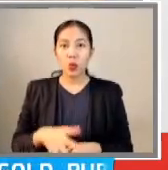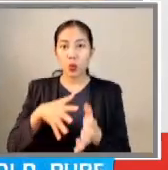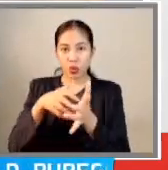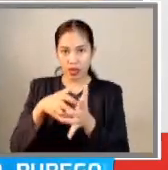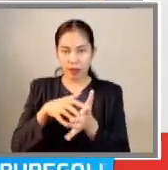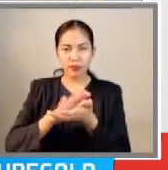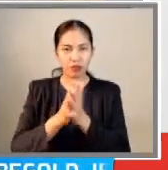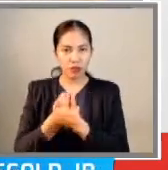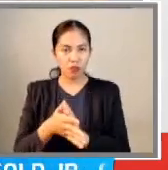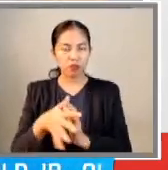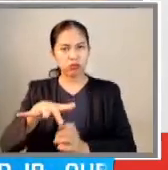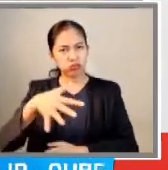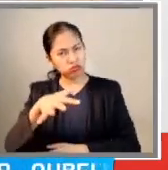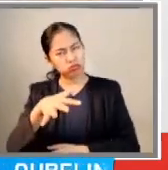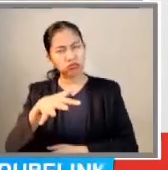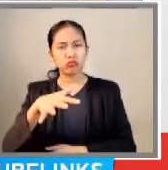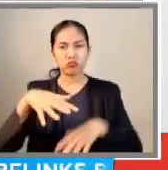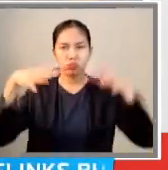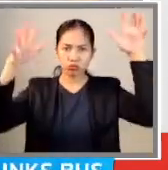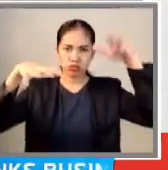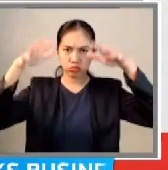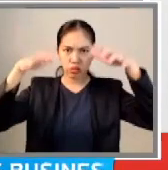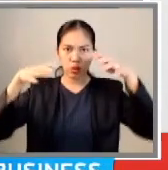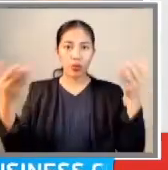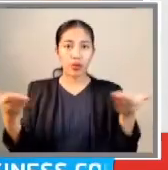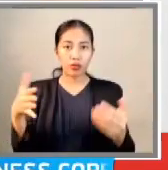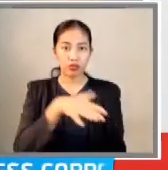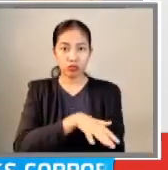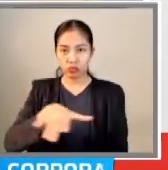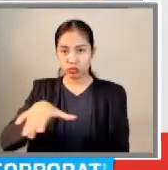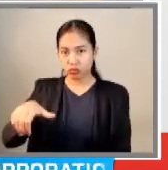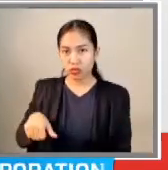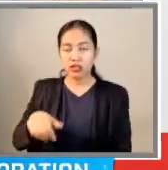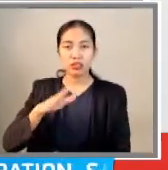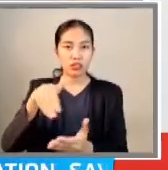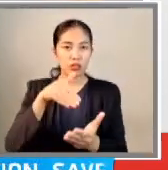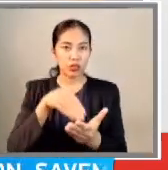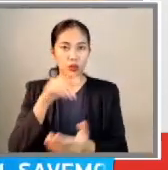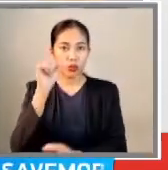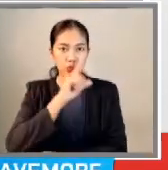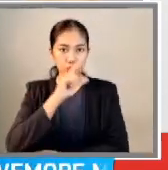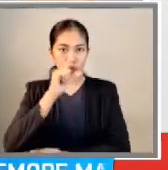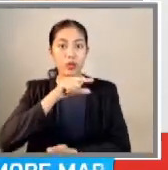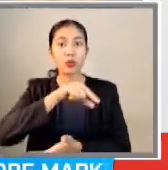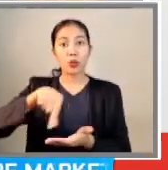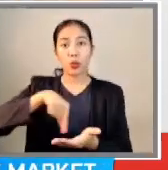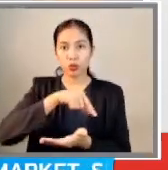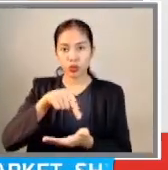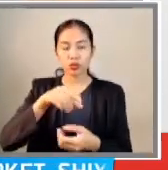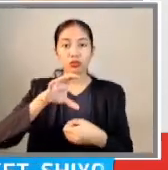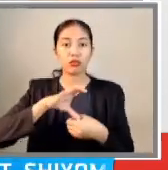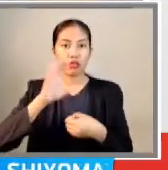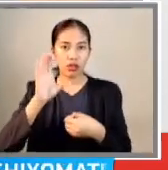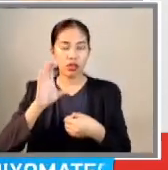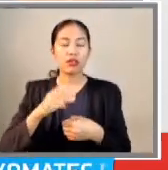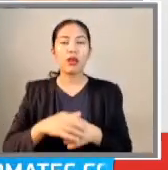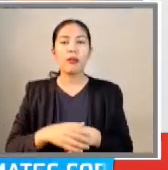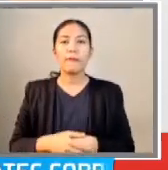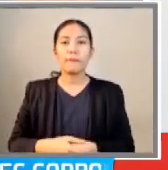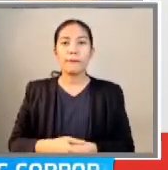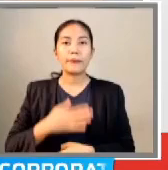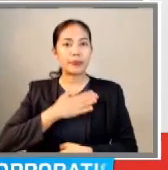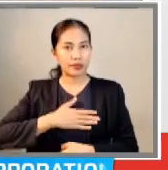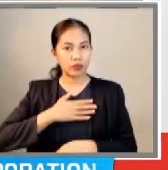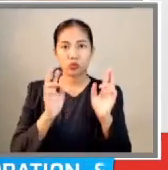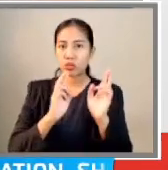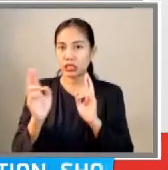mararanasan dito sa Cagayan Valley, sa Central Luzon, sa Quezon at sa Caraga. Kaysa mga nabanggitong lugar, maging alerto pa rin po tayo sa mga banta